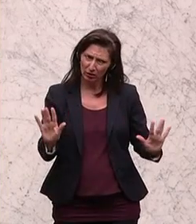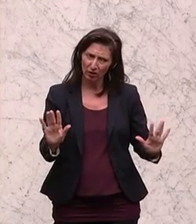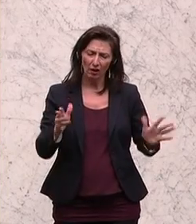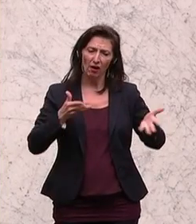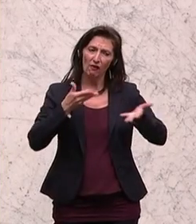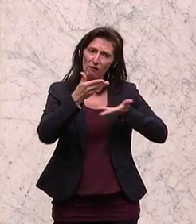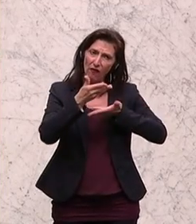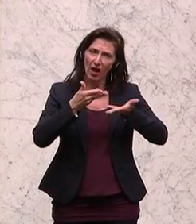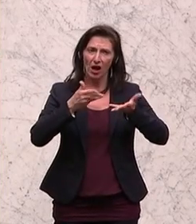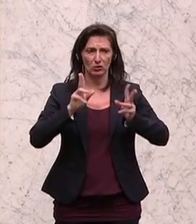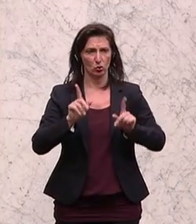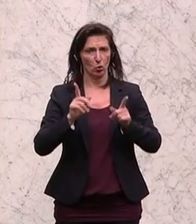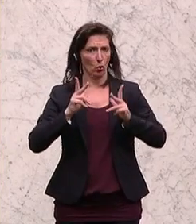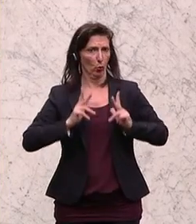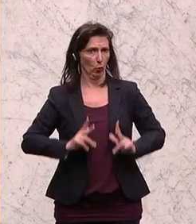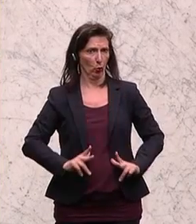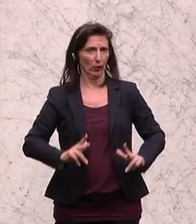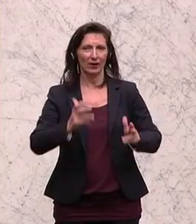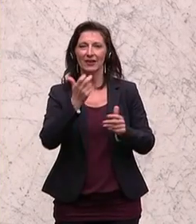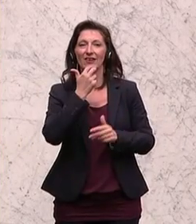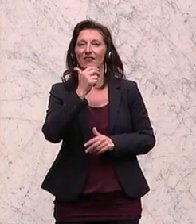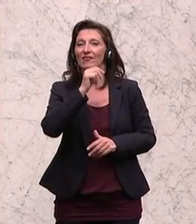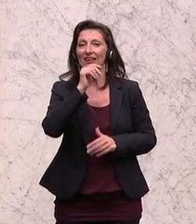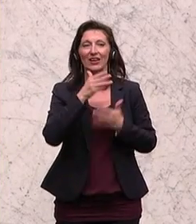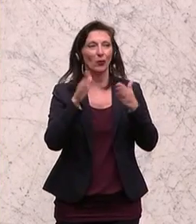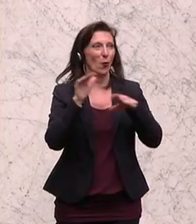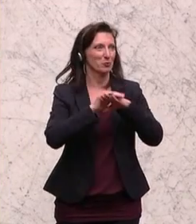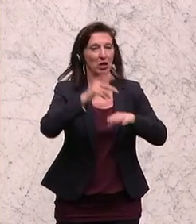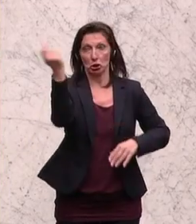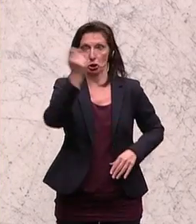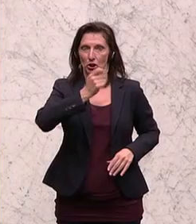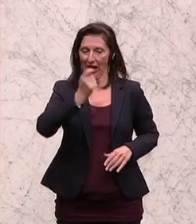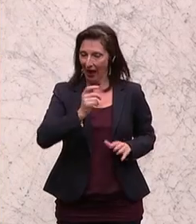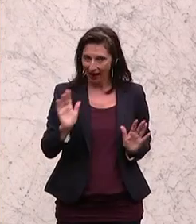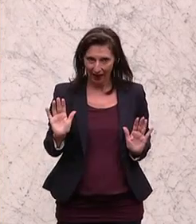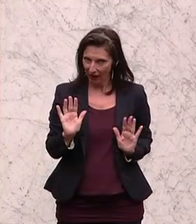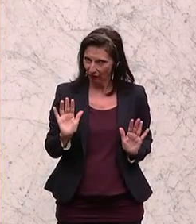zu bewahren. Wir wollen ja nicht die Briten abstrafen, denn